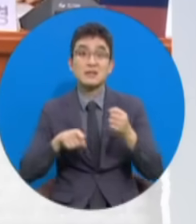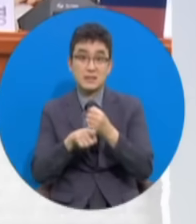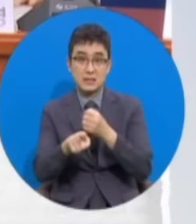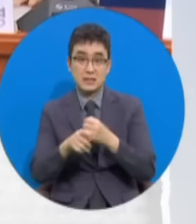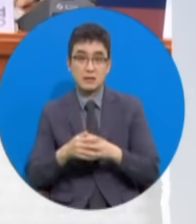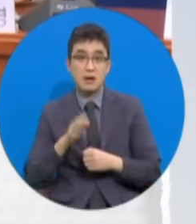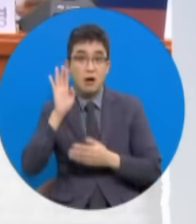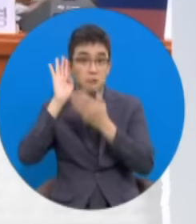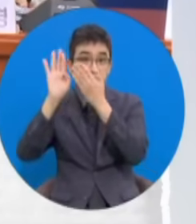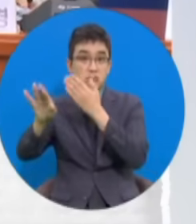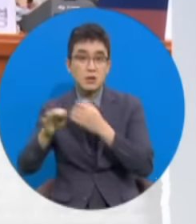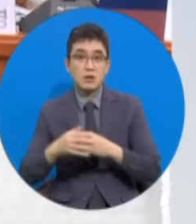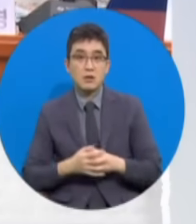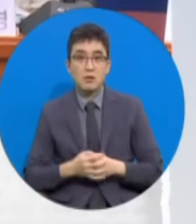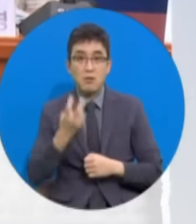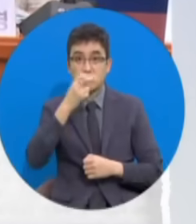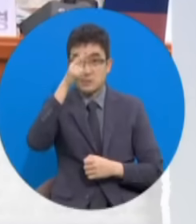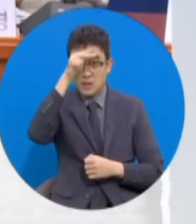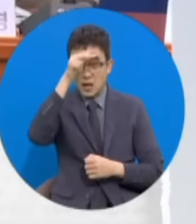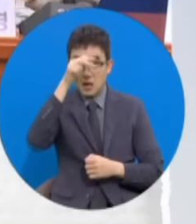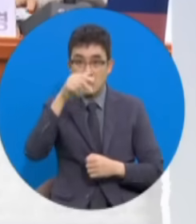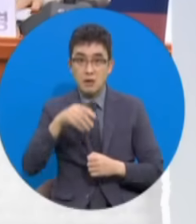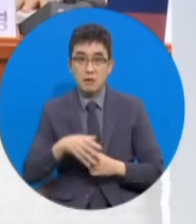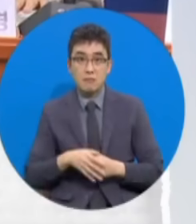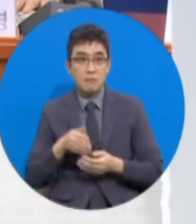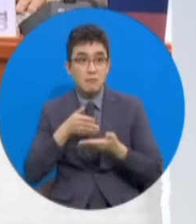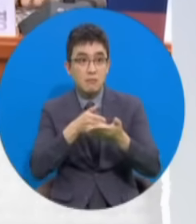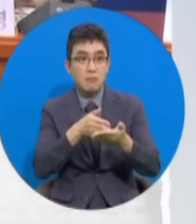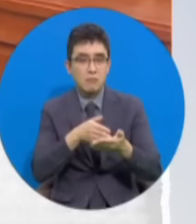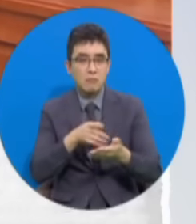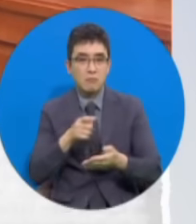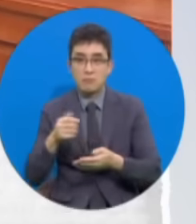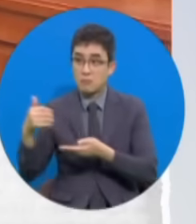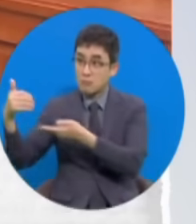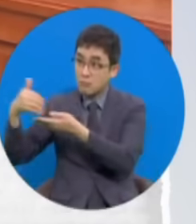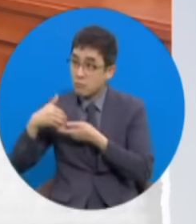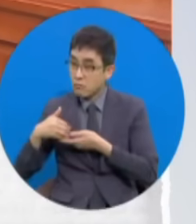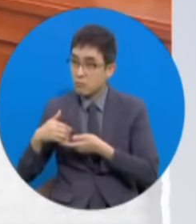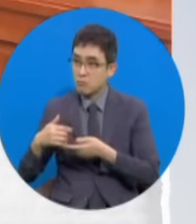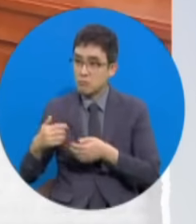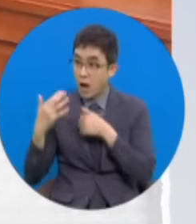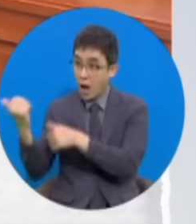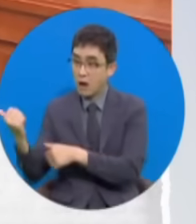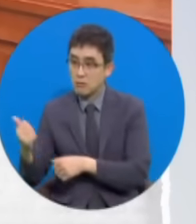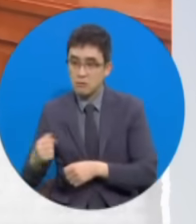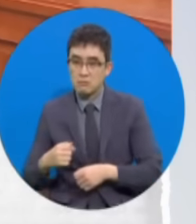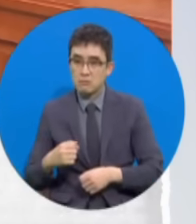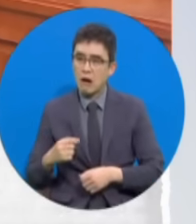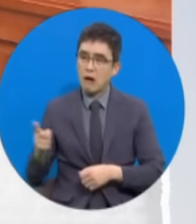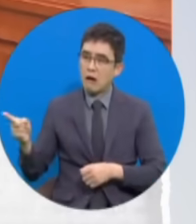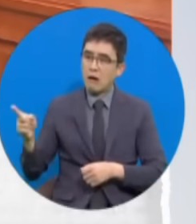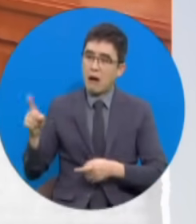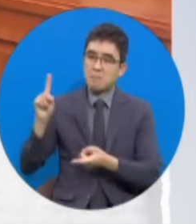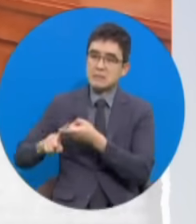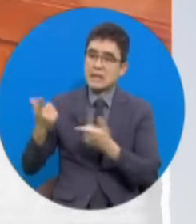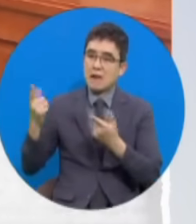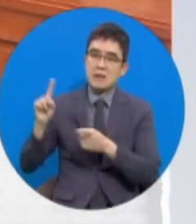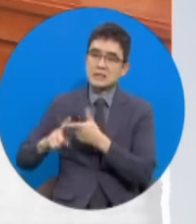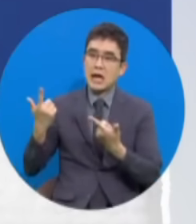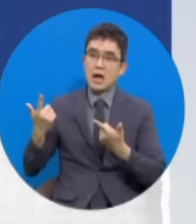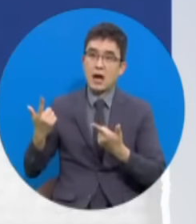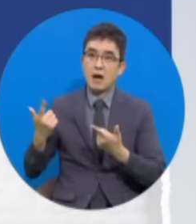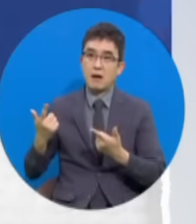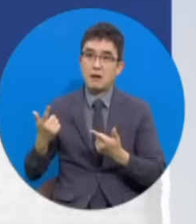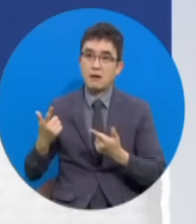나중에 검찰이 영장 청구하면 이거 정당하지 않다. 정치의 목재다. 이렇게 가면 또 안 내려올 수 있는 여지까지